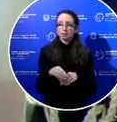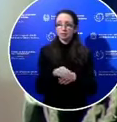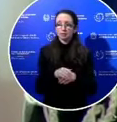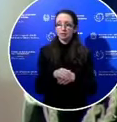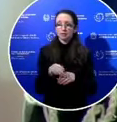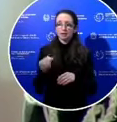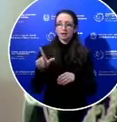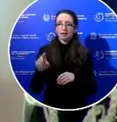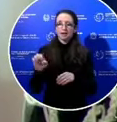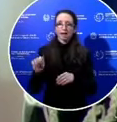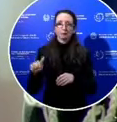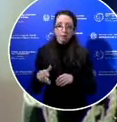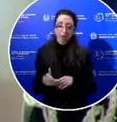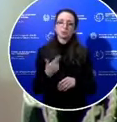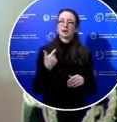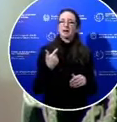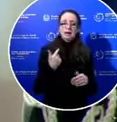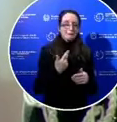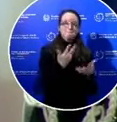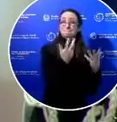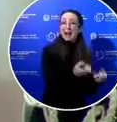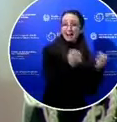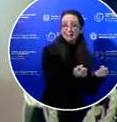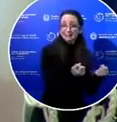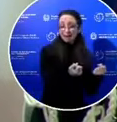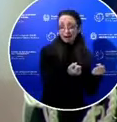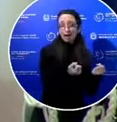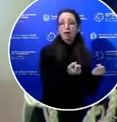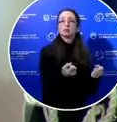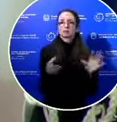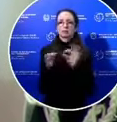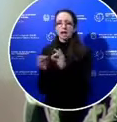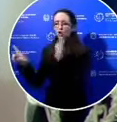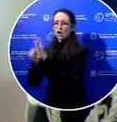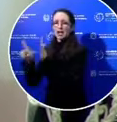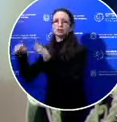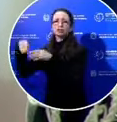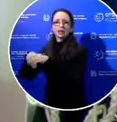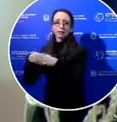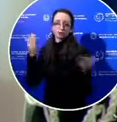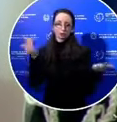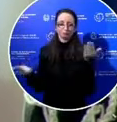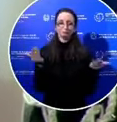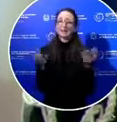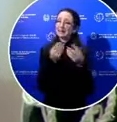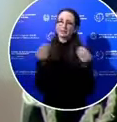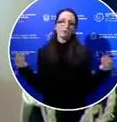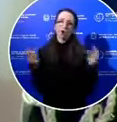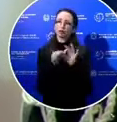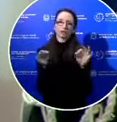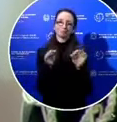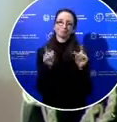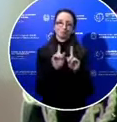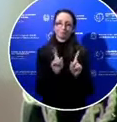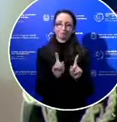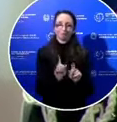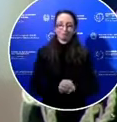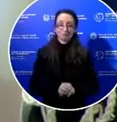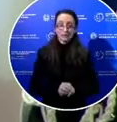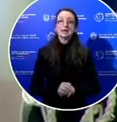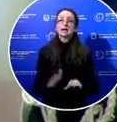poi la pratica non corrisponda con ciò che è scritto all'interno delle leggi, quantomeno non in tutte le regioni, di come esperienze che in tutto il